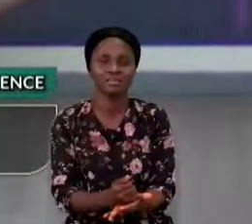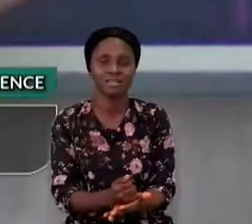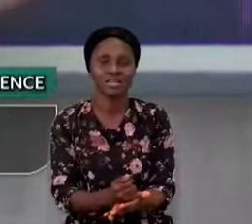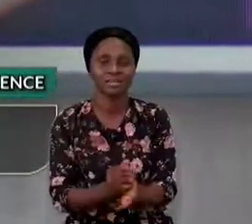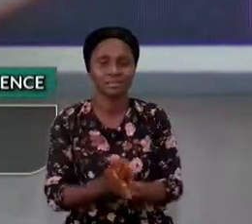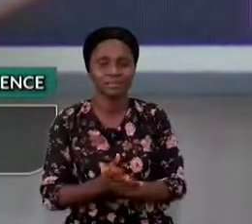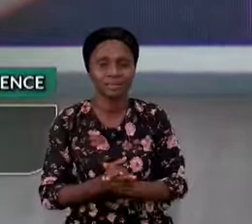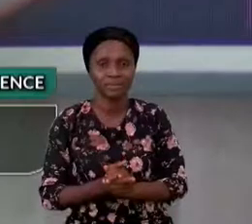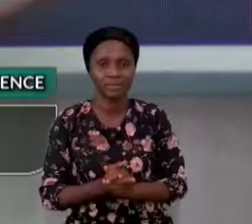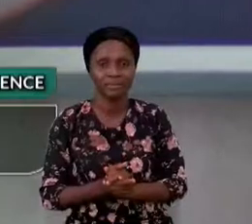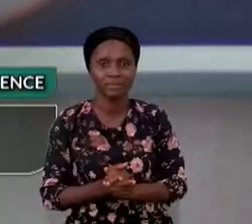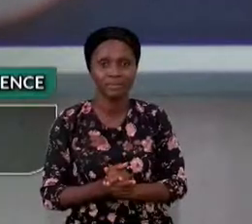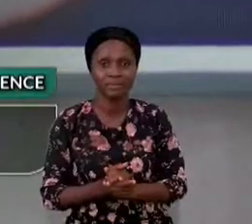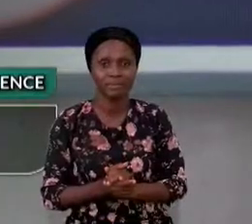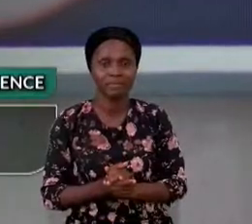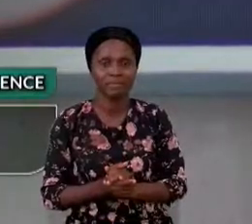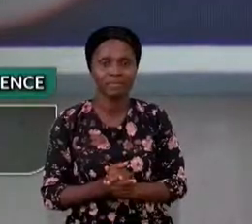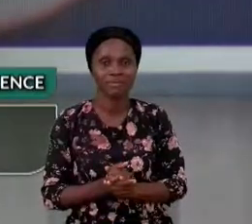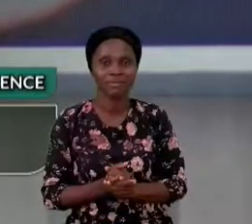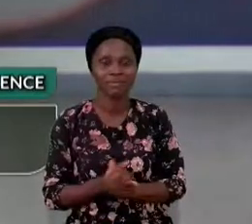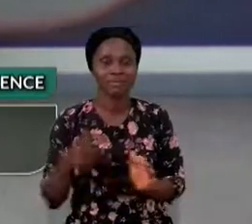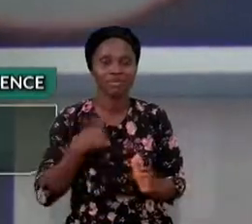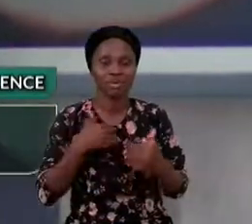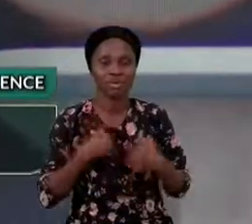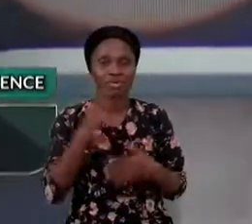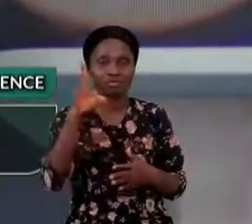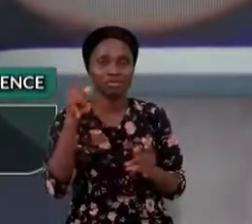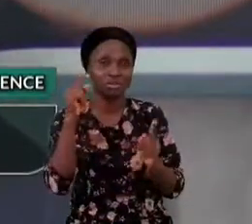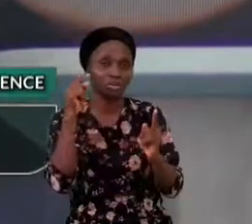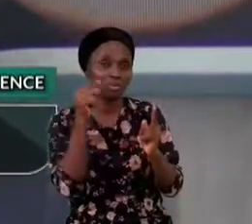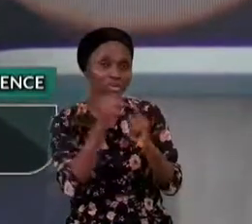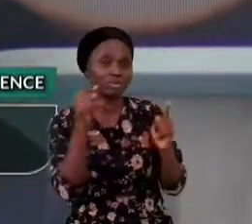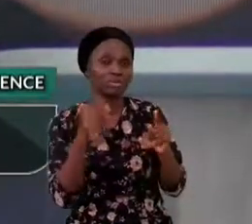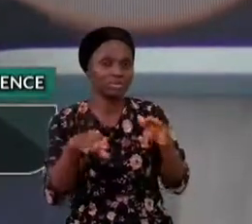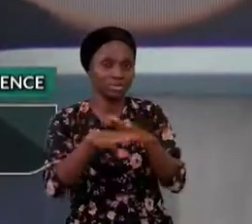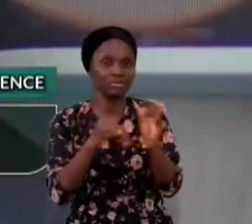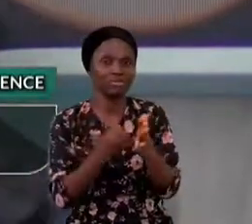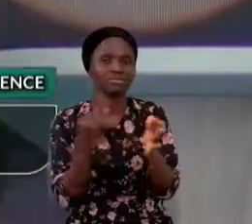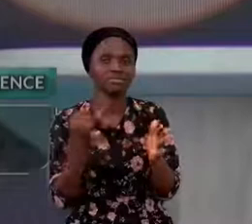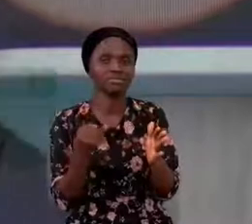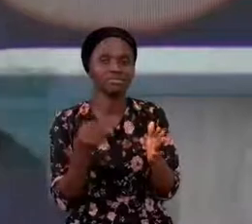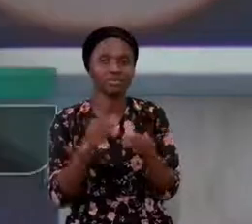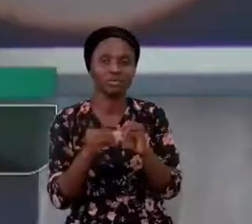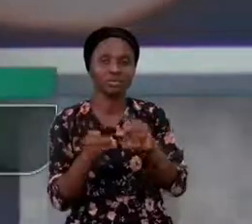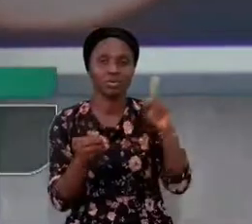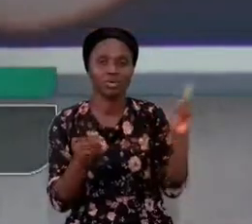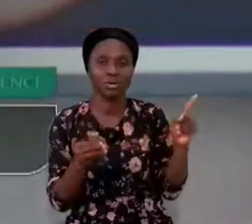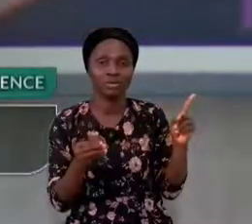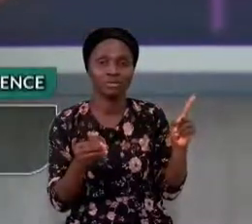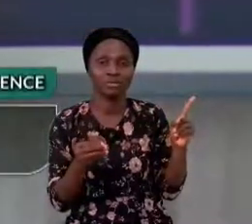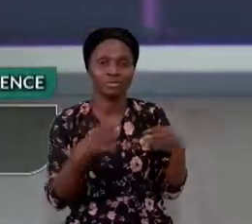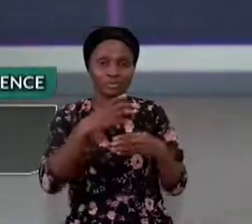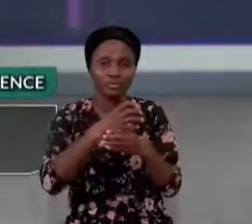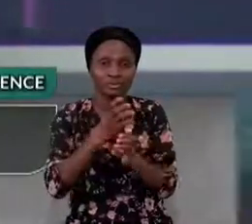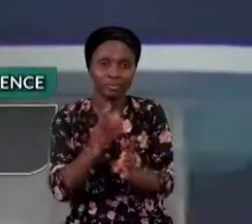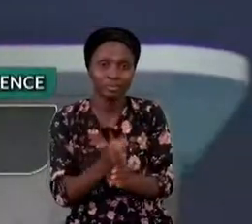Premièrement, créant, cultivant et forgeant un meilleur avenir.